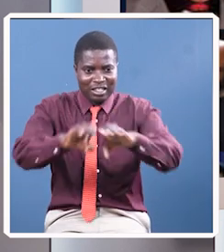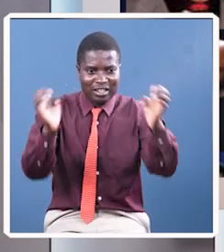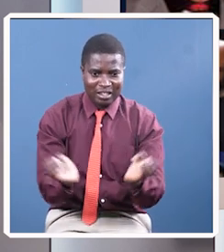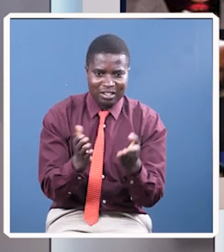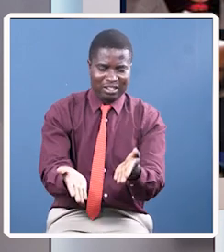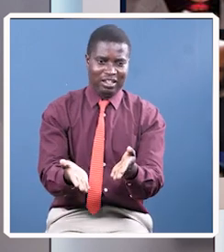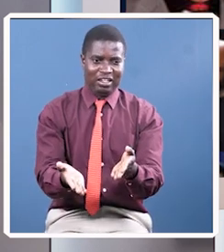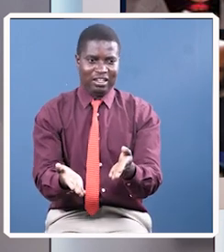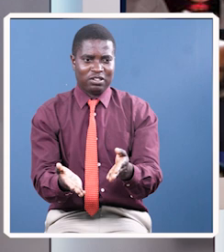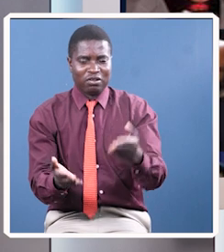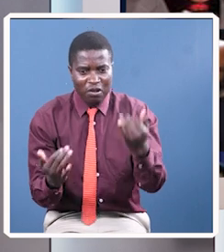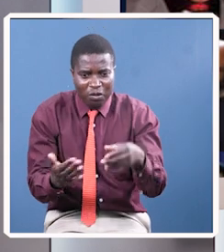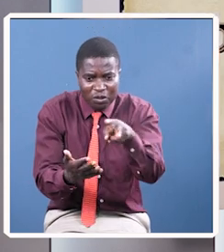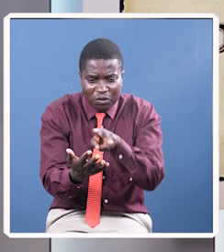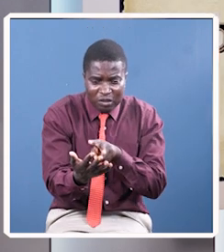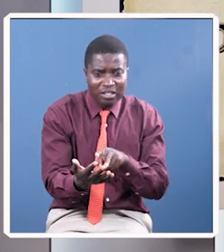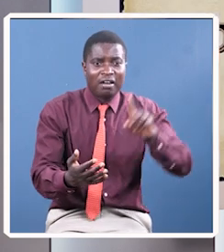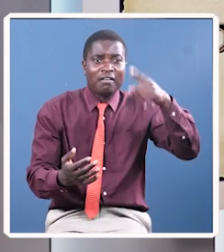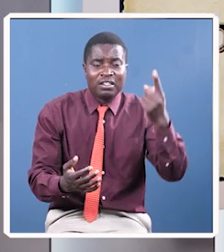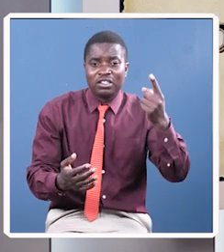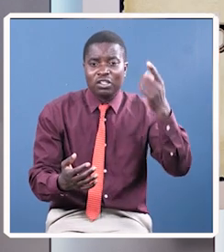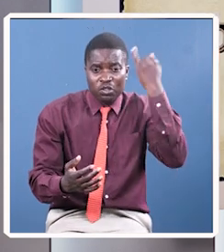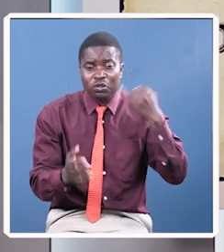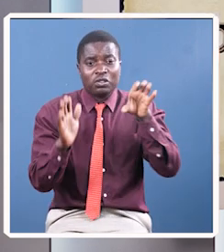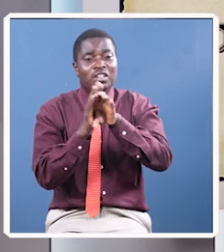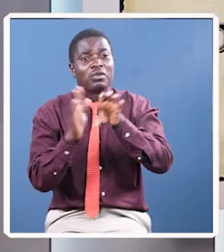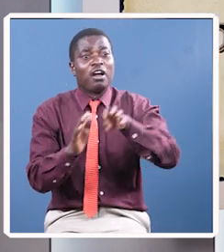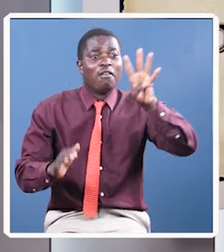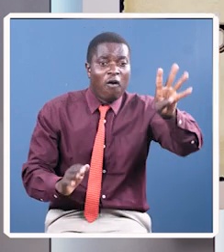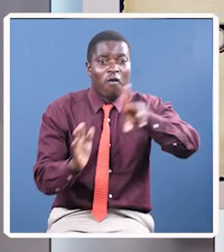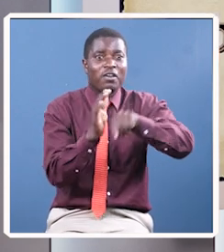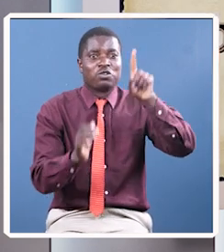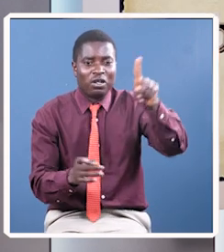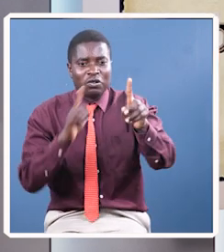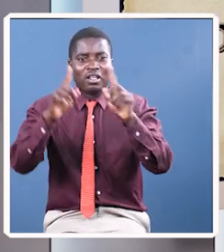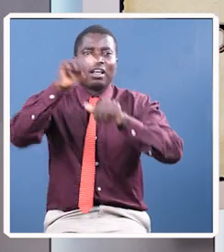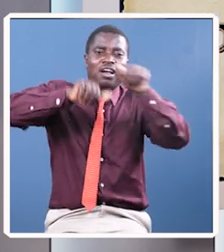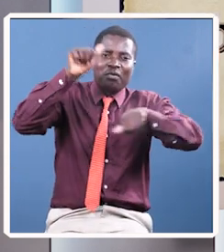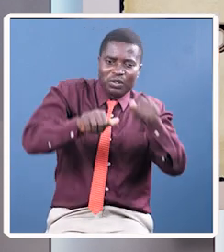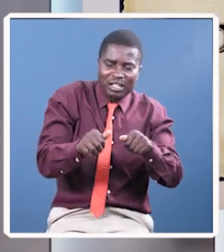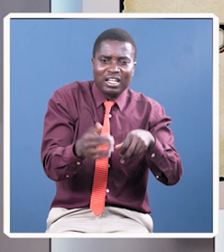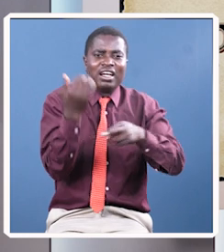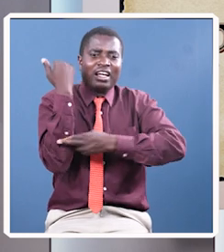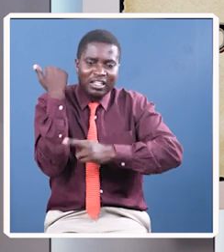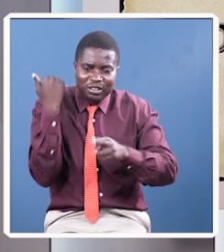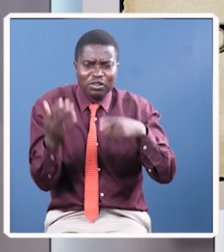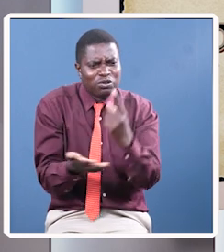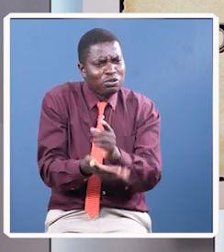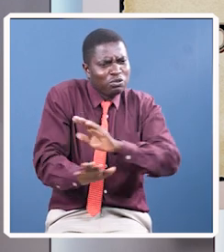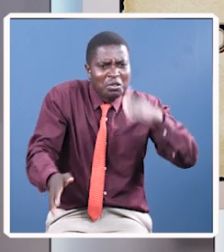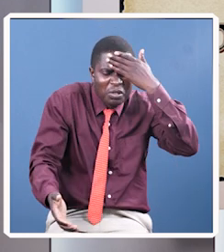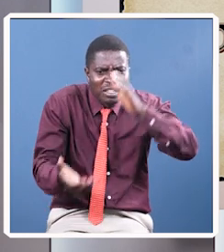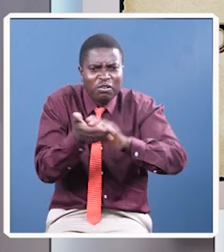Toda kuzipuruva nao, neguti 1 John chapter 4 verse 1, ino tuladika anwa, Musa tenda mwaya yose, asie